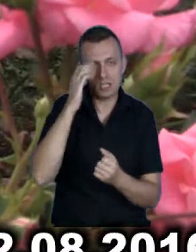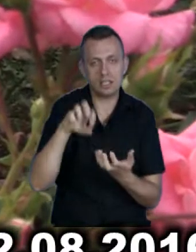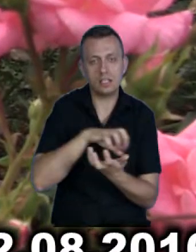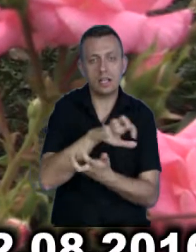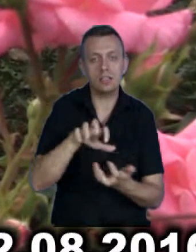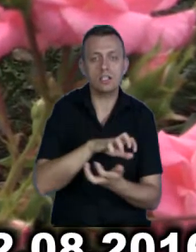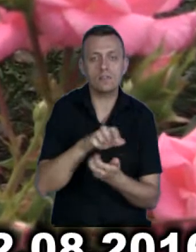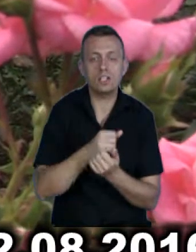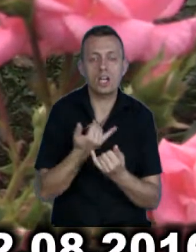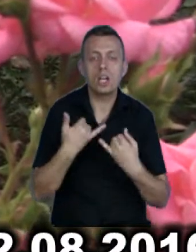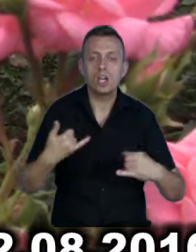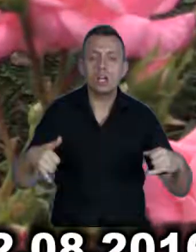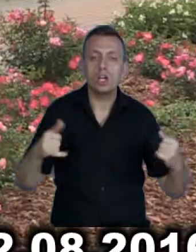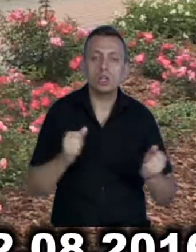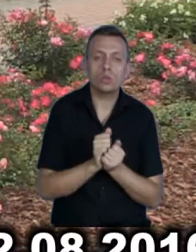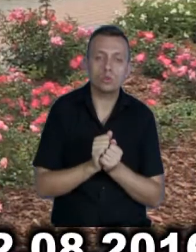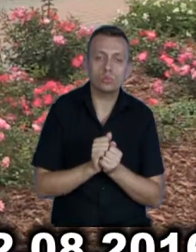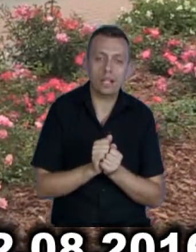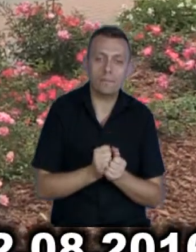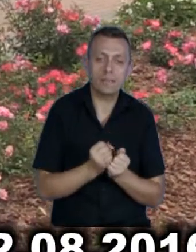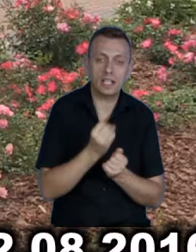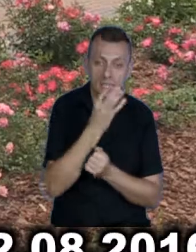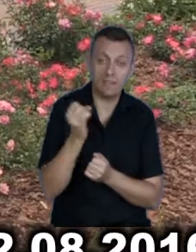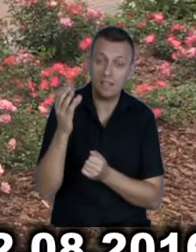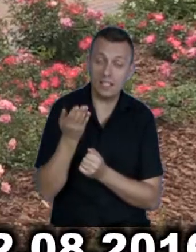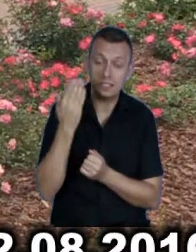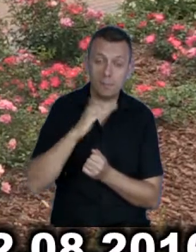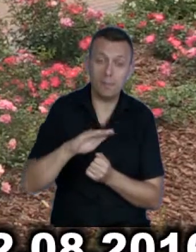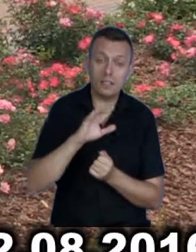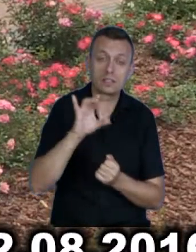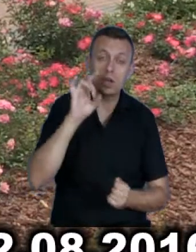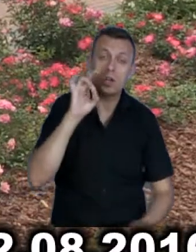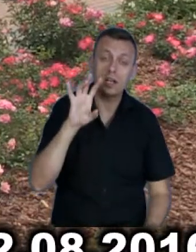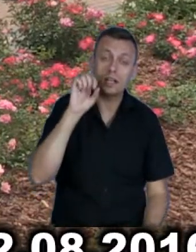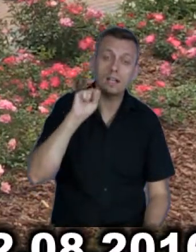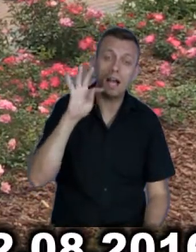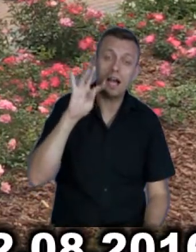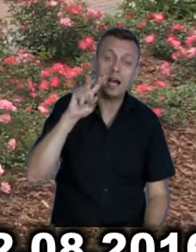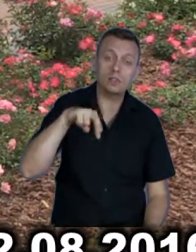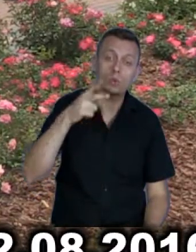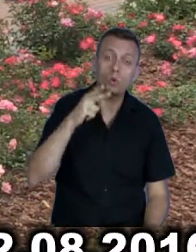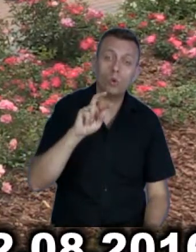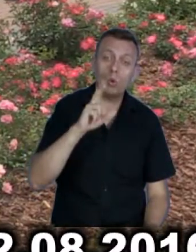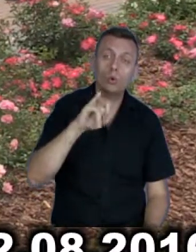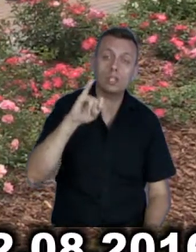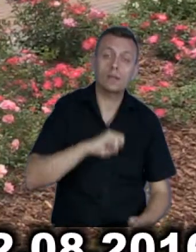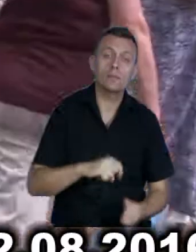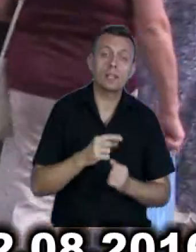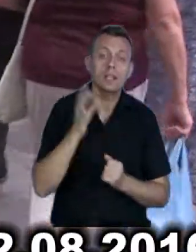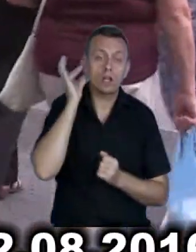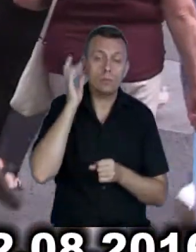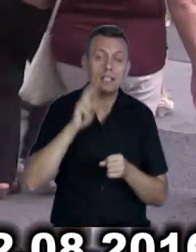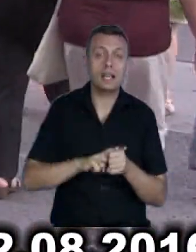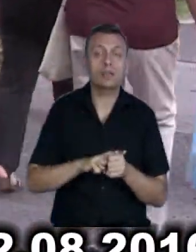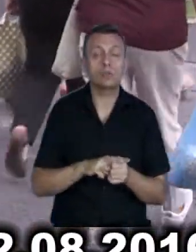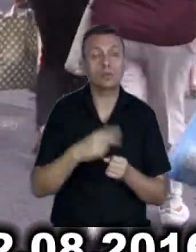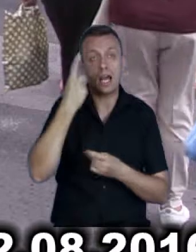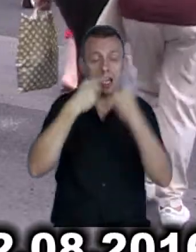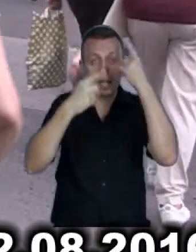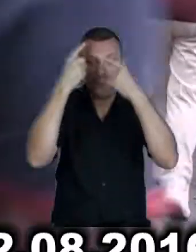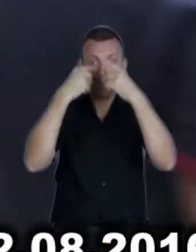gatunków. Po narodowej kolekcji róż oprowadzała kutnian Marta Monder, kurator i założyciel Kolekcji Narodowej Odmian Uprawnych Róż, pokazując